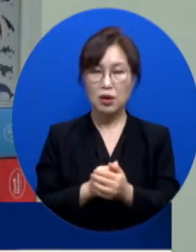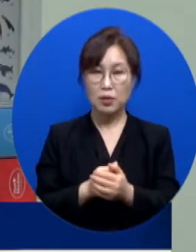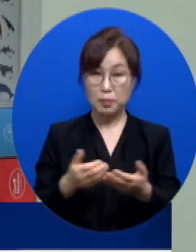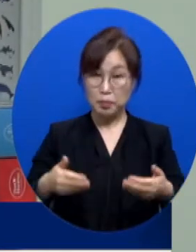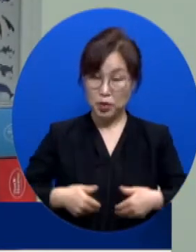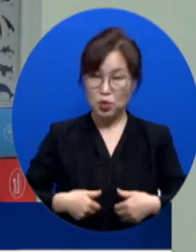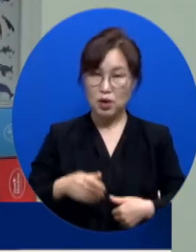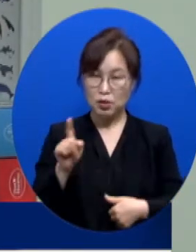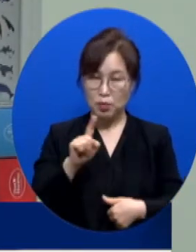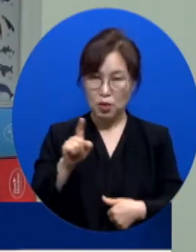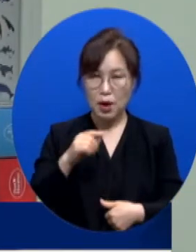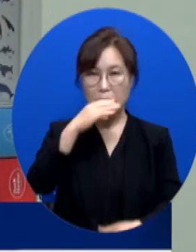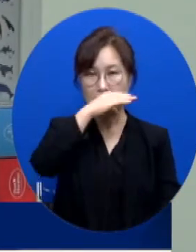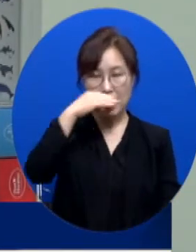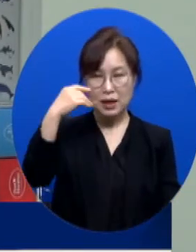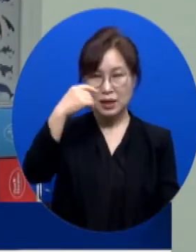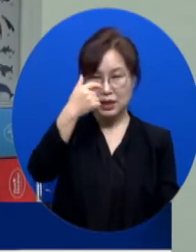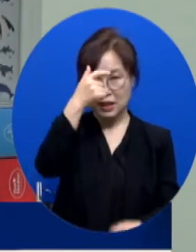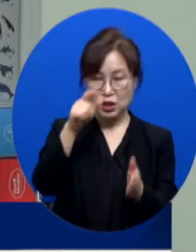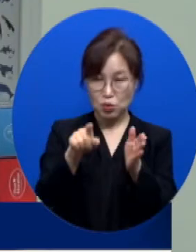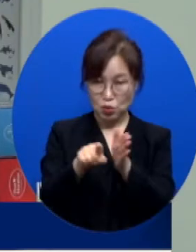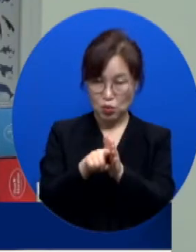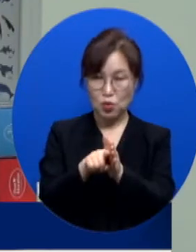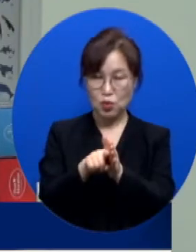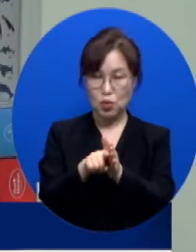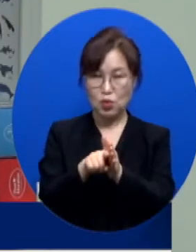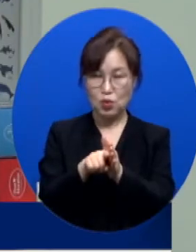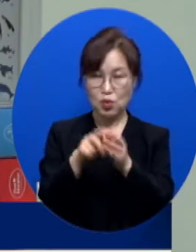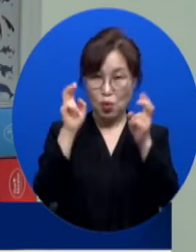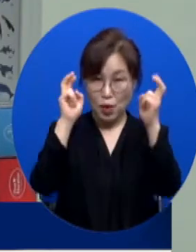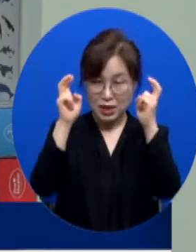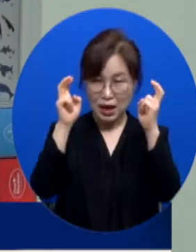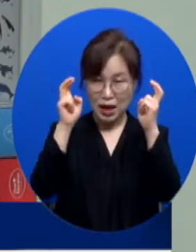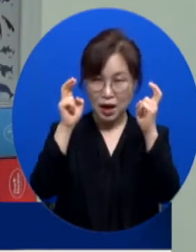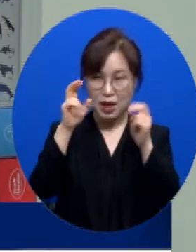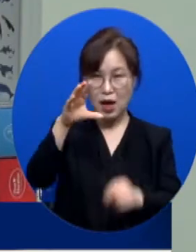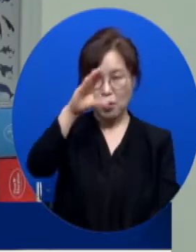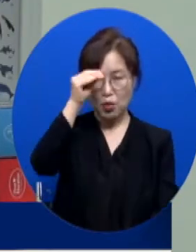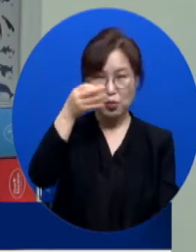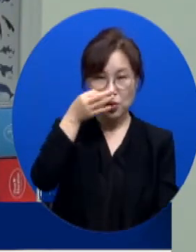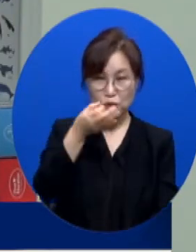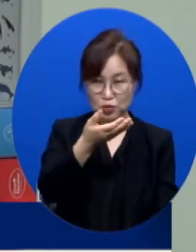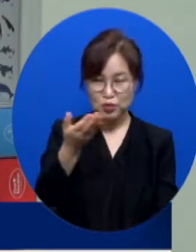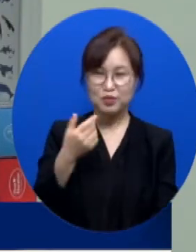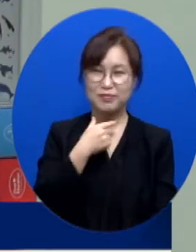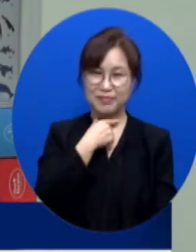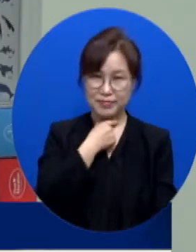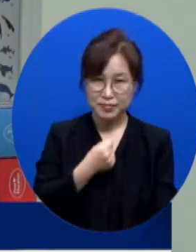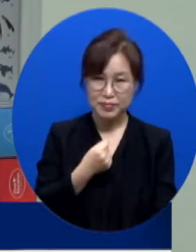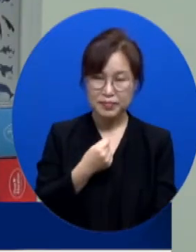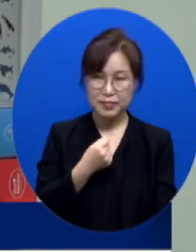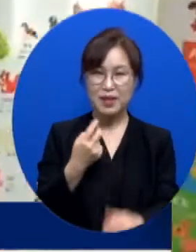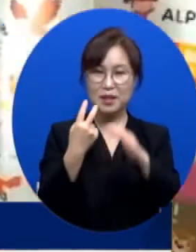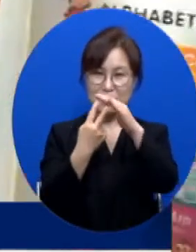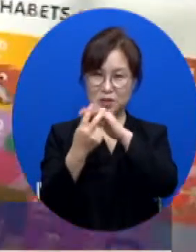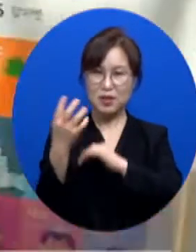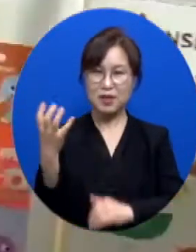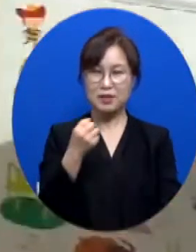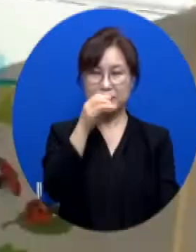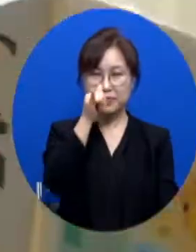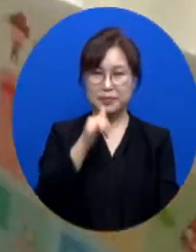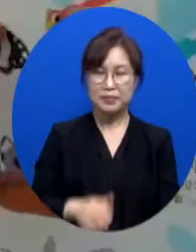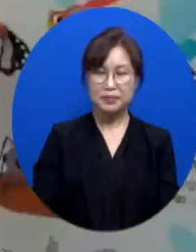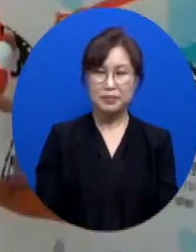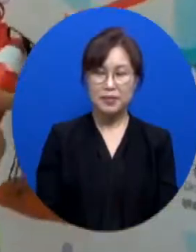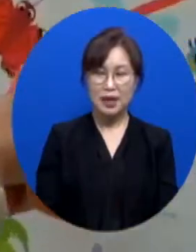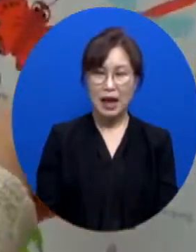역할은 올바른 크리스찬 기업이 어떻게 해야 되는지 본이 되고 싶은 게 저희는 비전.